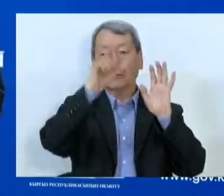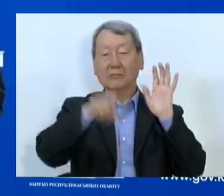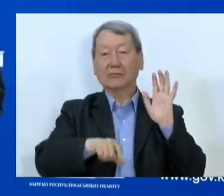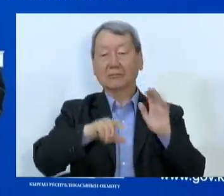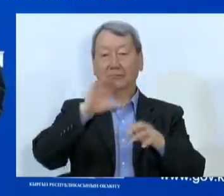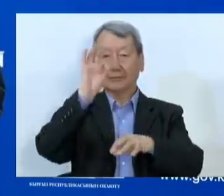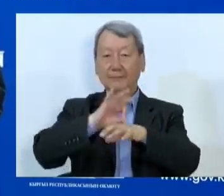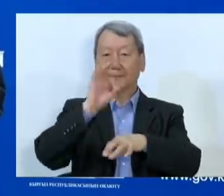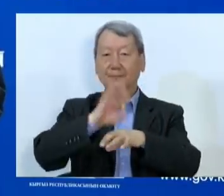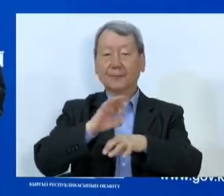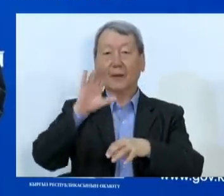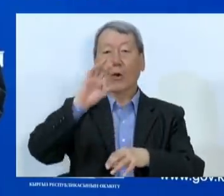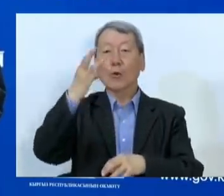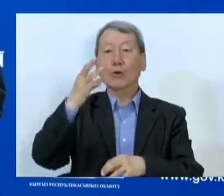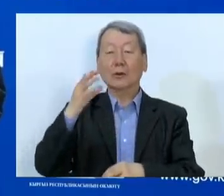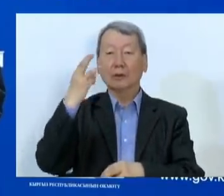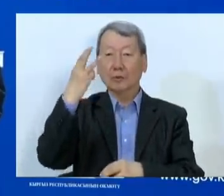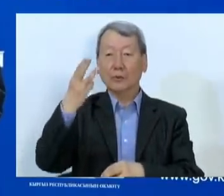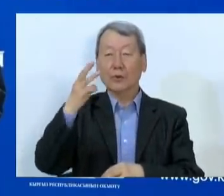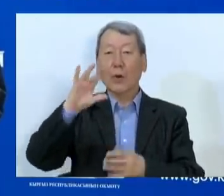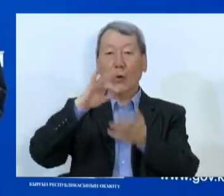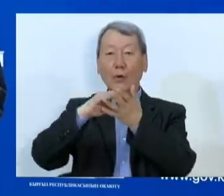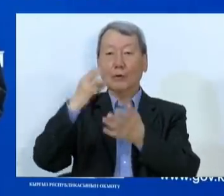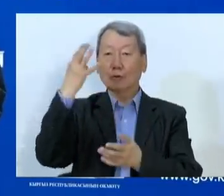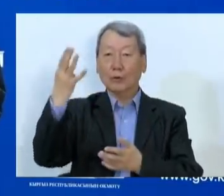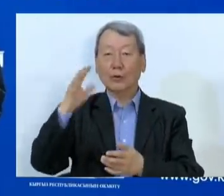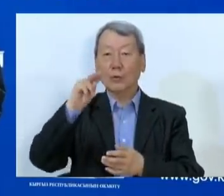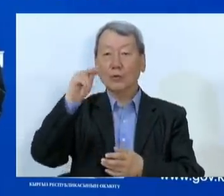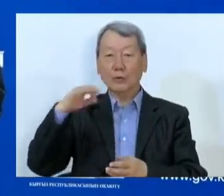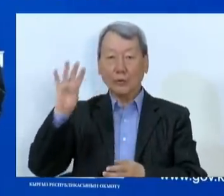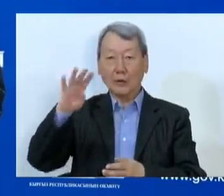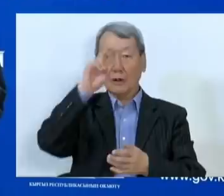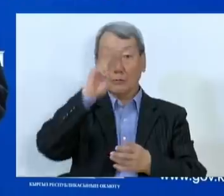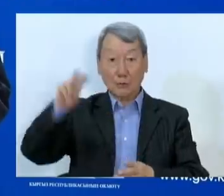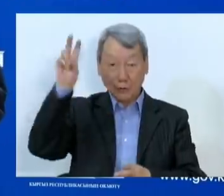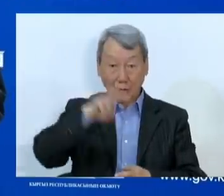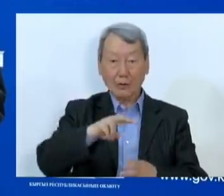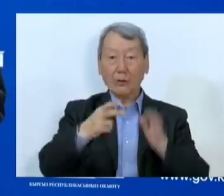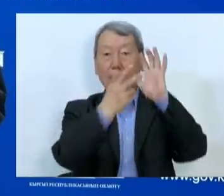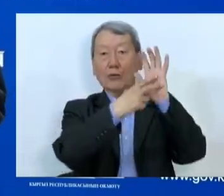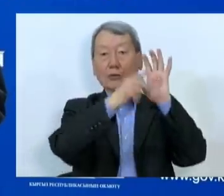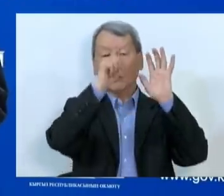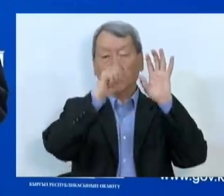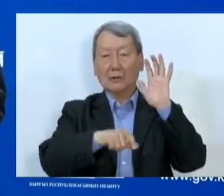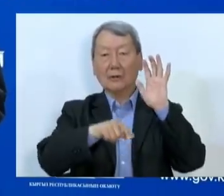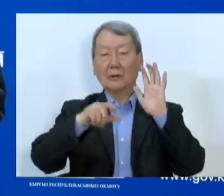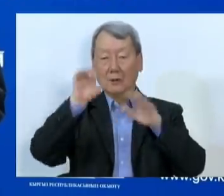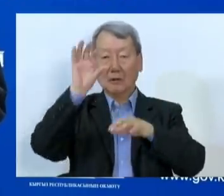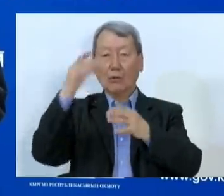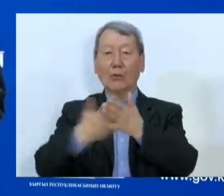катталды. Ош областында 3, Ош шаарында 4, Чүй областында 4, Бишкек шаарында 8 учуру